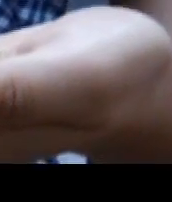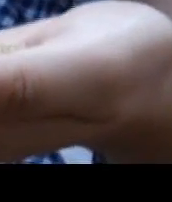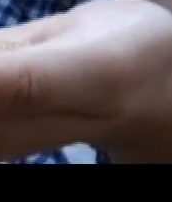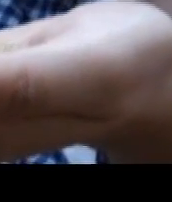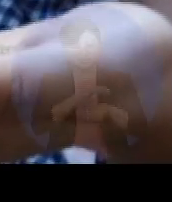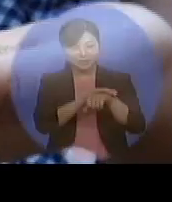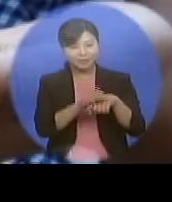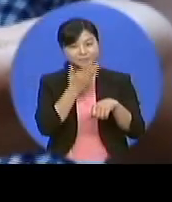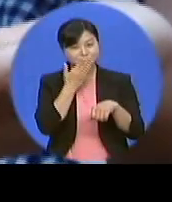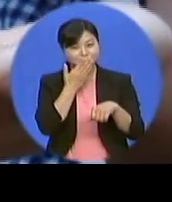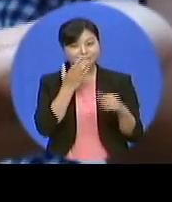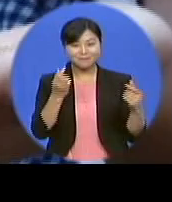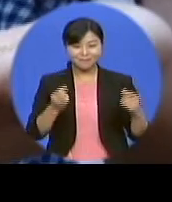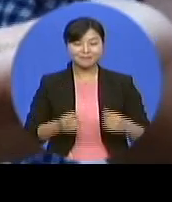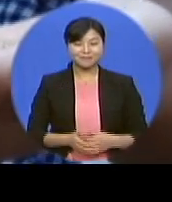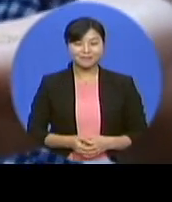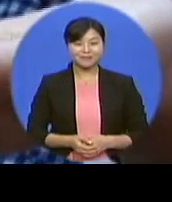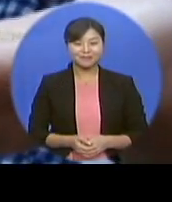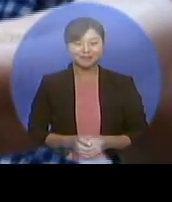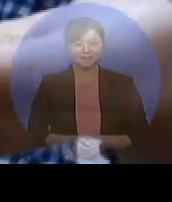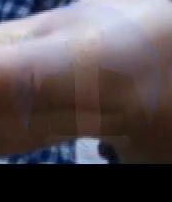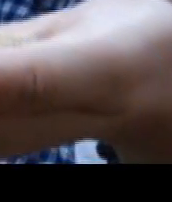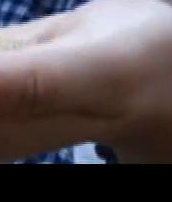잘 먹네.